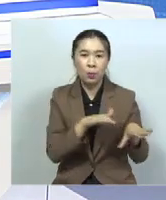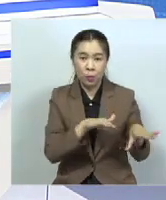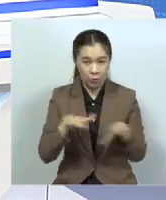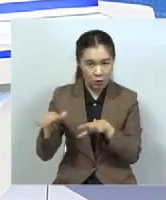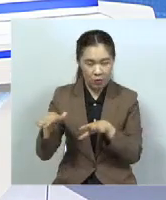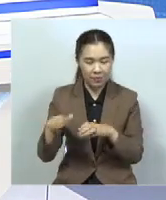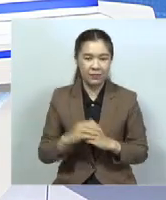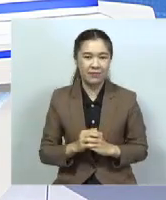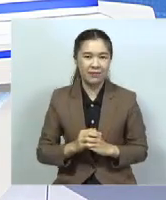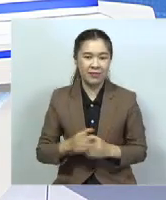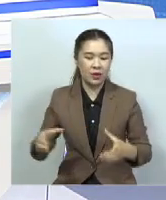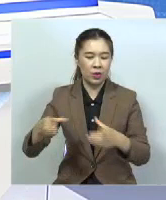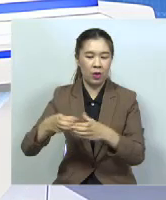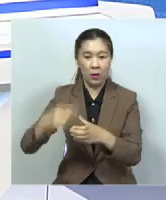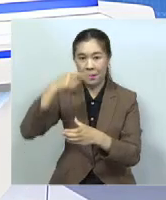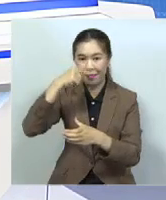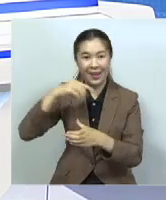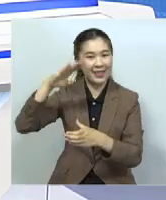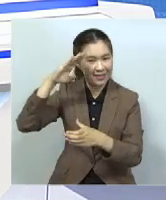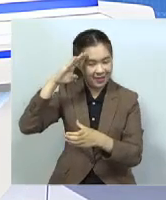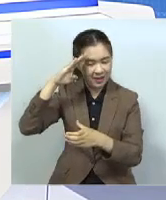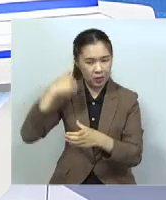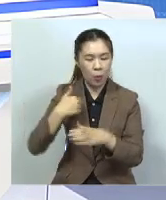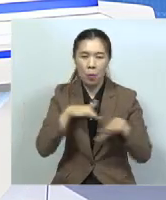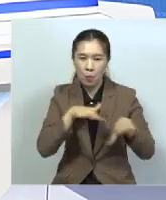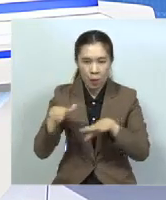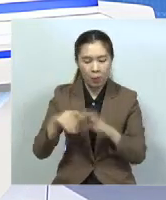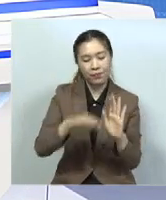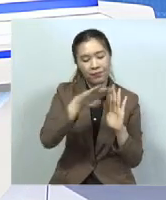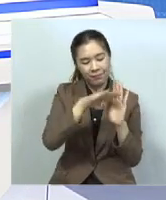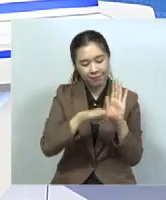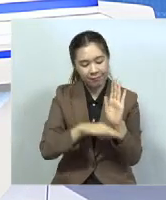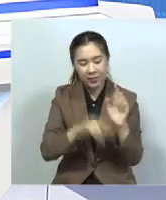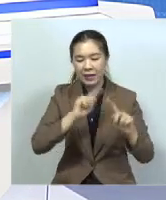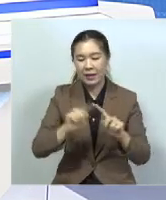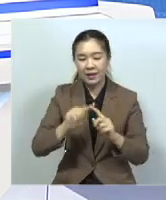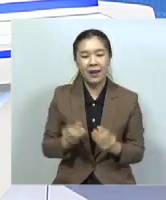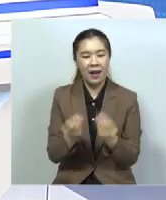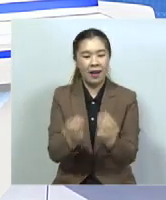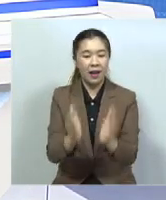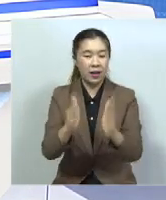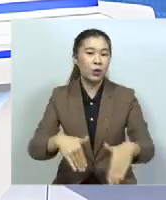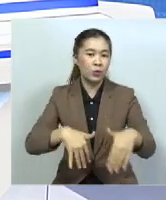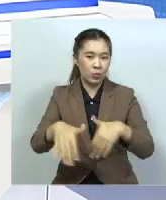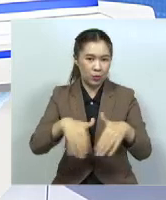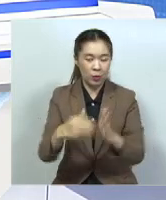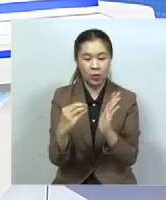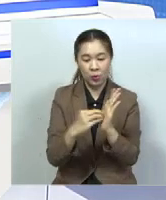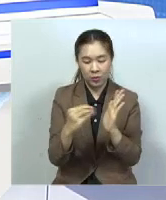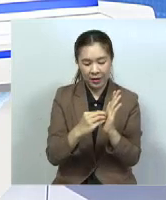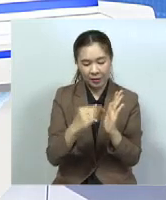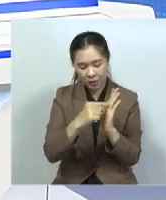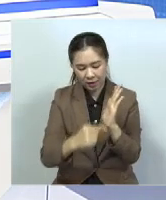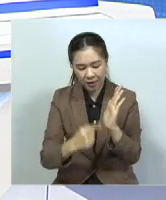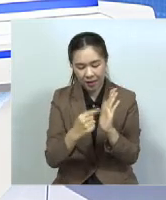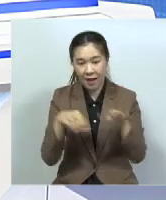ที่อย่างทางกองบัญชาการกองทัพไทยก็เตรียมความพร้อมแล้วก็เตรียมขั้นตอนต่างๆสำหรับประชาชนในพื้นที่กรุงเทพมหานครและปริมณฑลที่